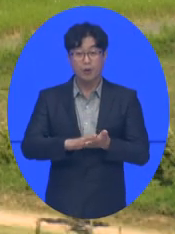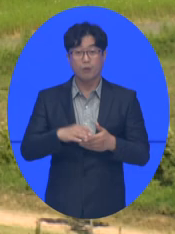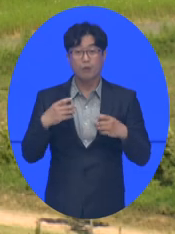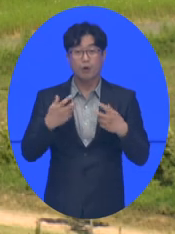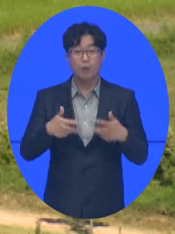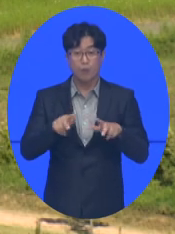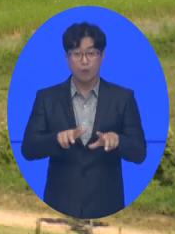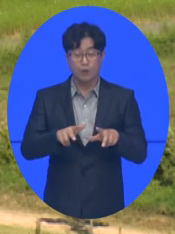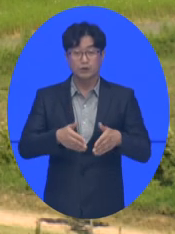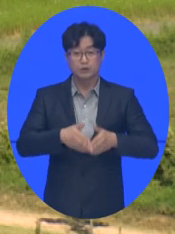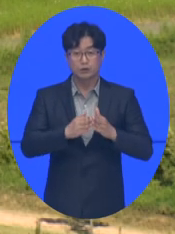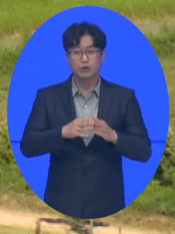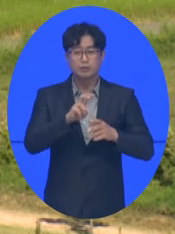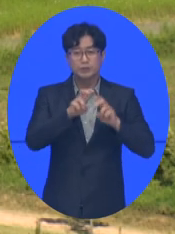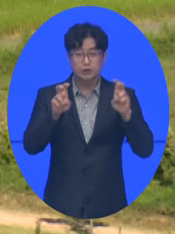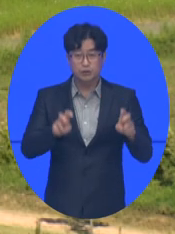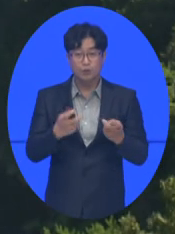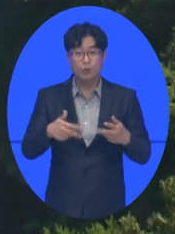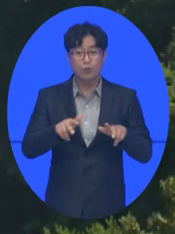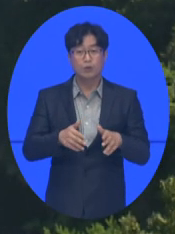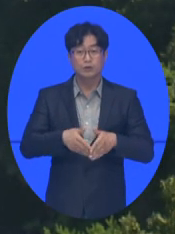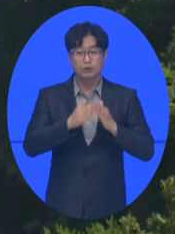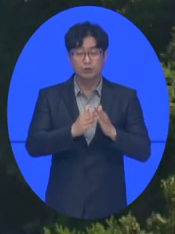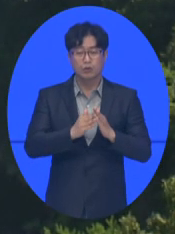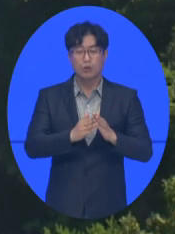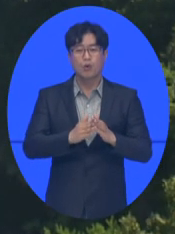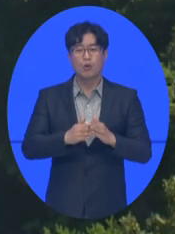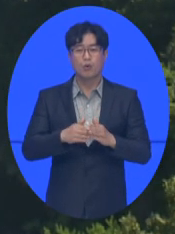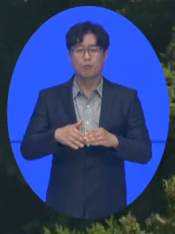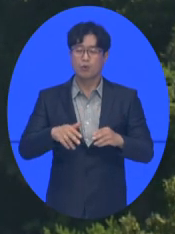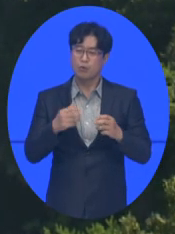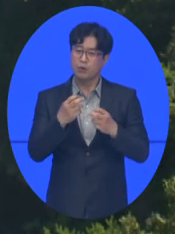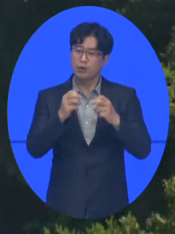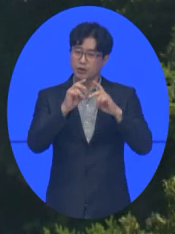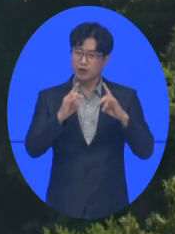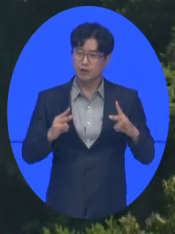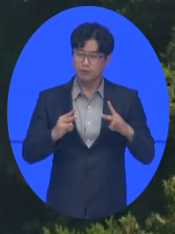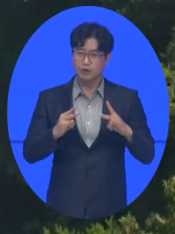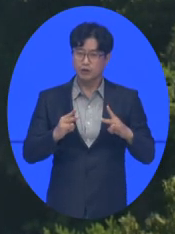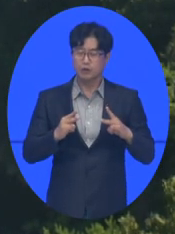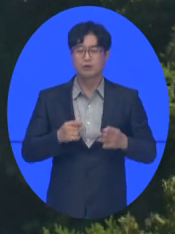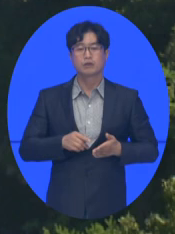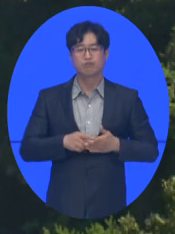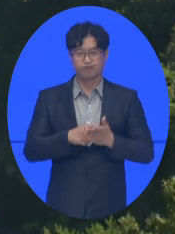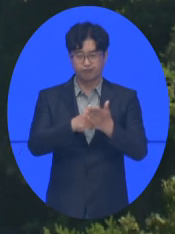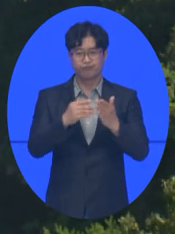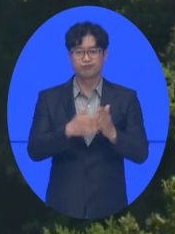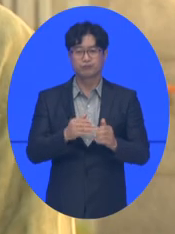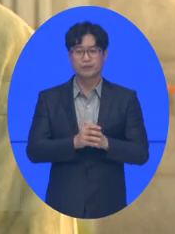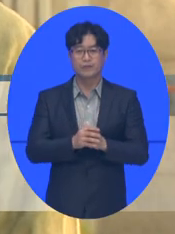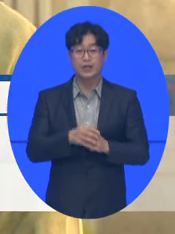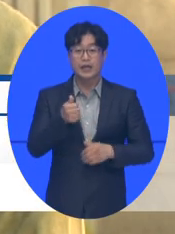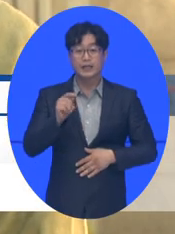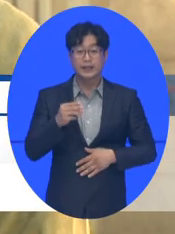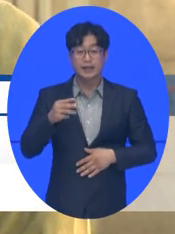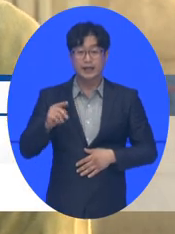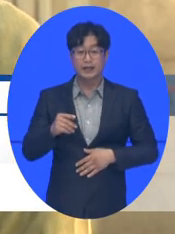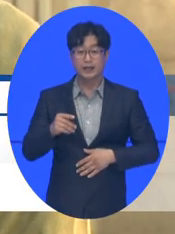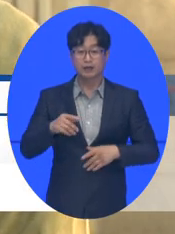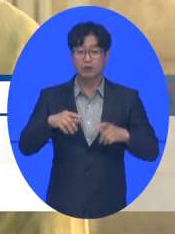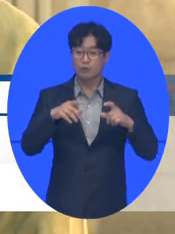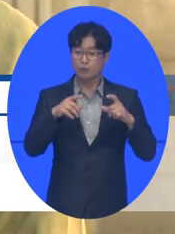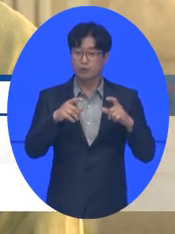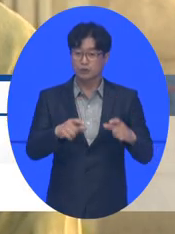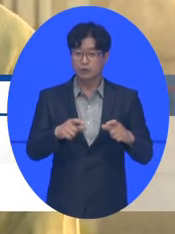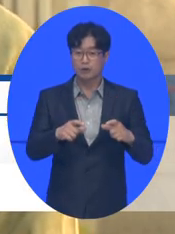한탄강 미디어 아트파크 조성사업, 한탄강 공영 캠핑 문화 레저단지 조성사업 등을 제안했습니다. 한탄강